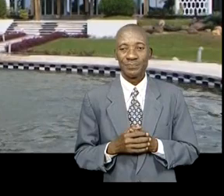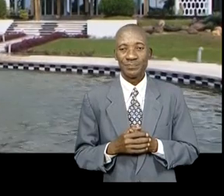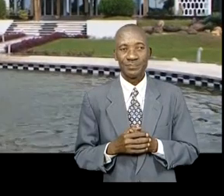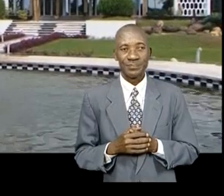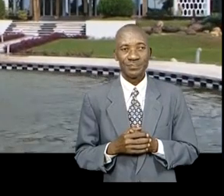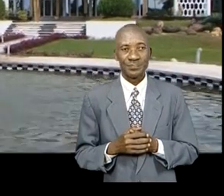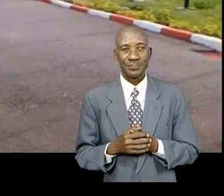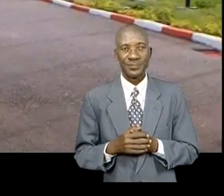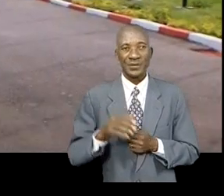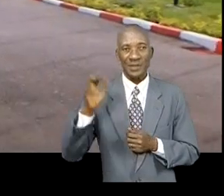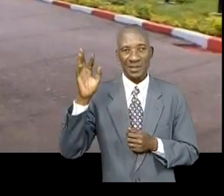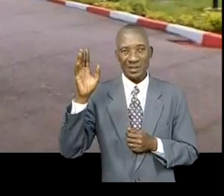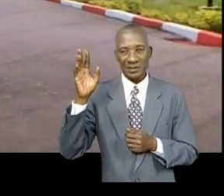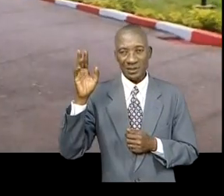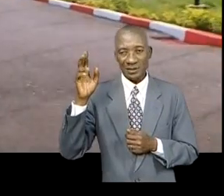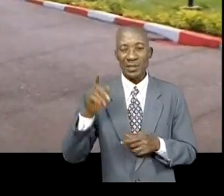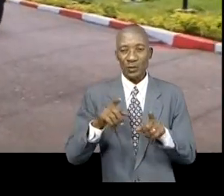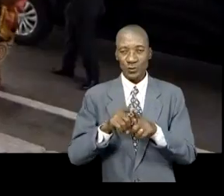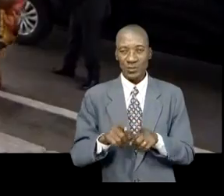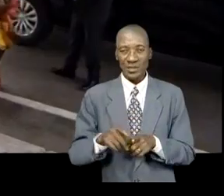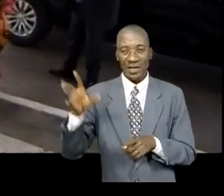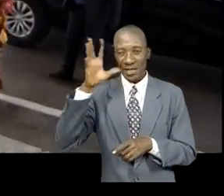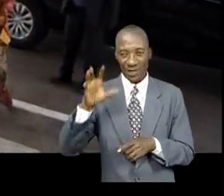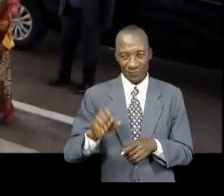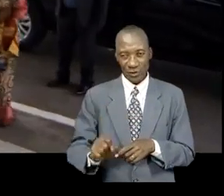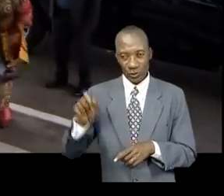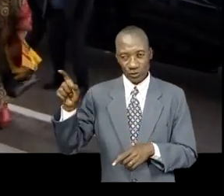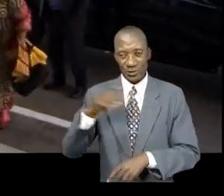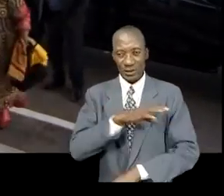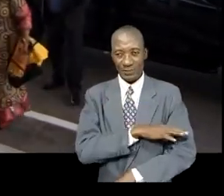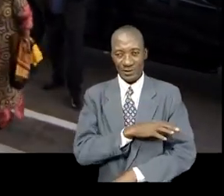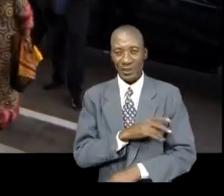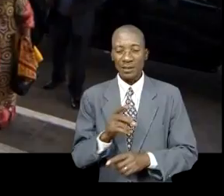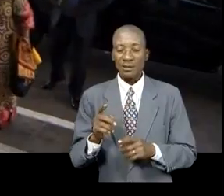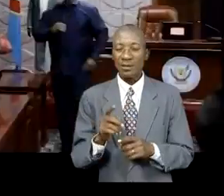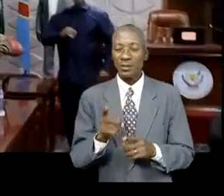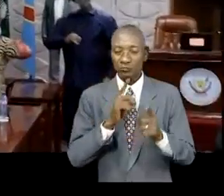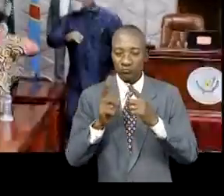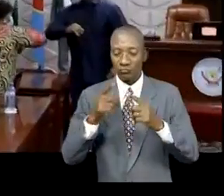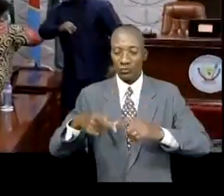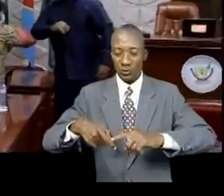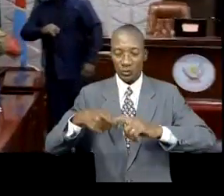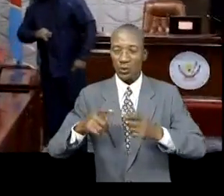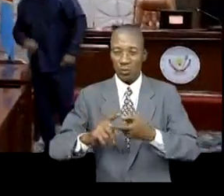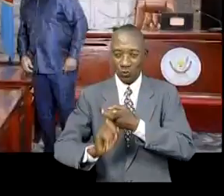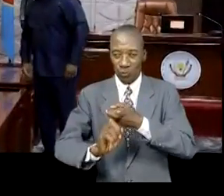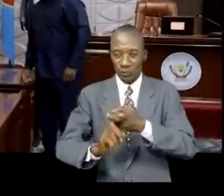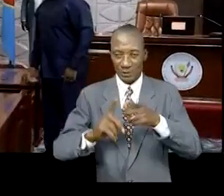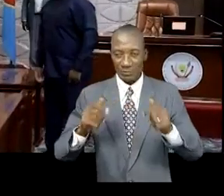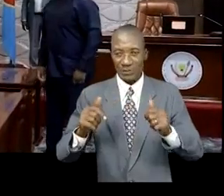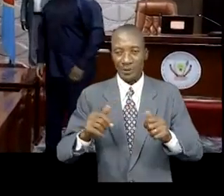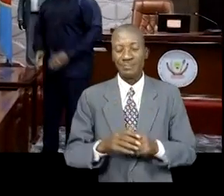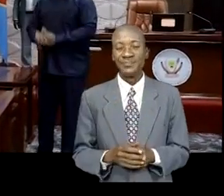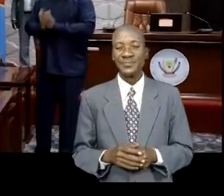Kinshasa et Pretoria ont le même entendement de la question du rétablissement de la paix dans l'Est de la République démocratique du Congo. Dimanche, à la Cité de